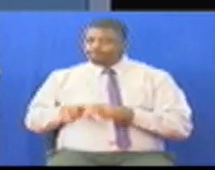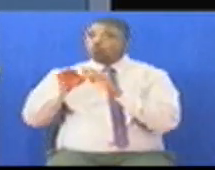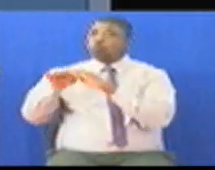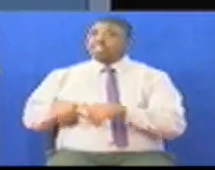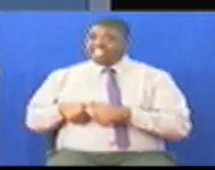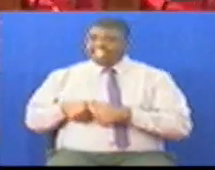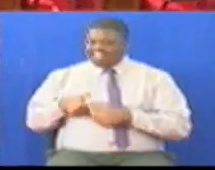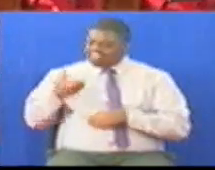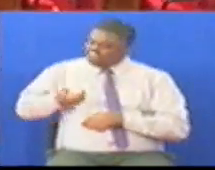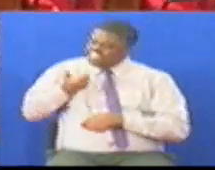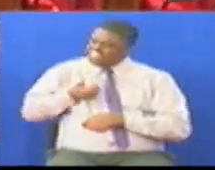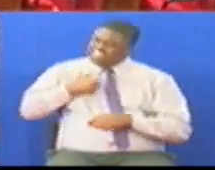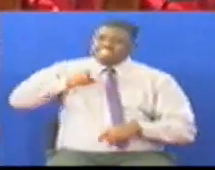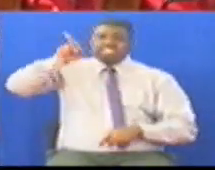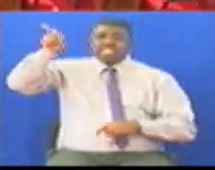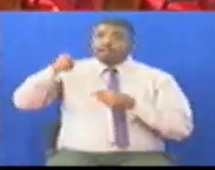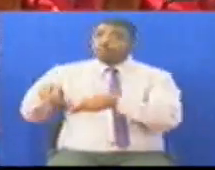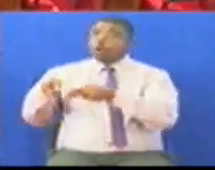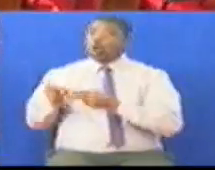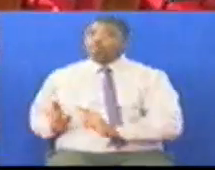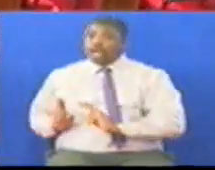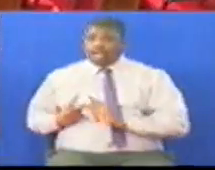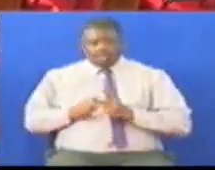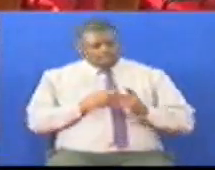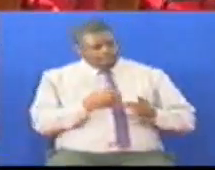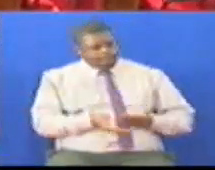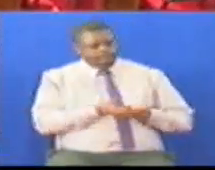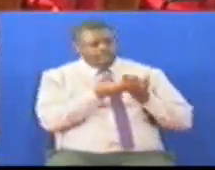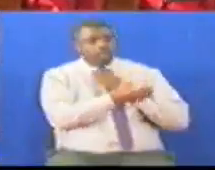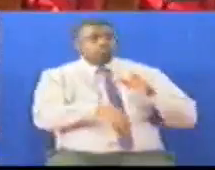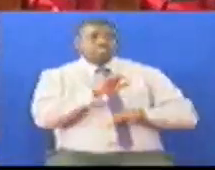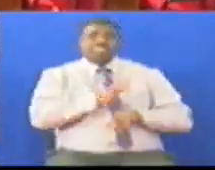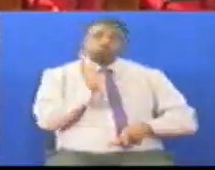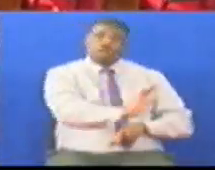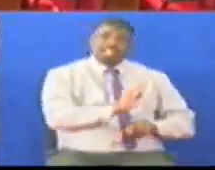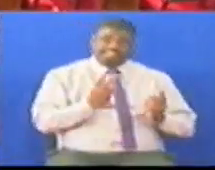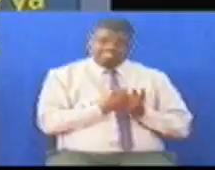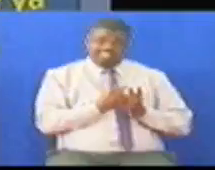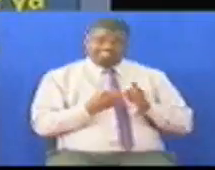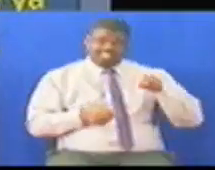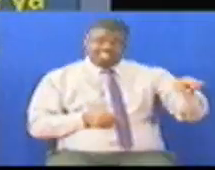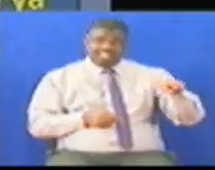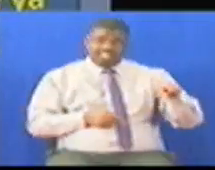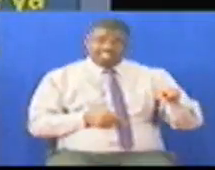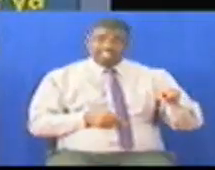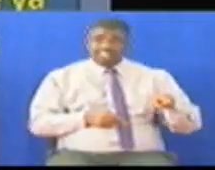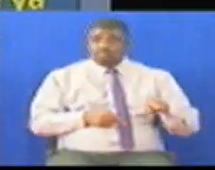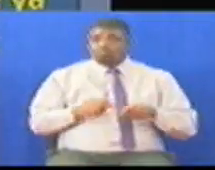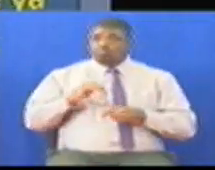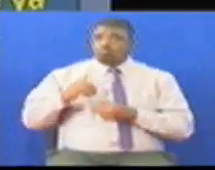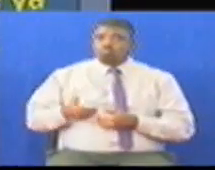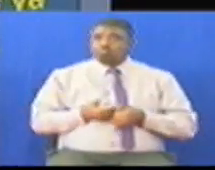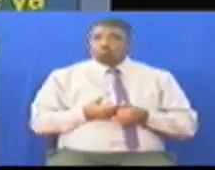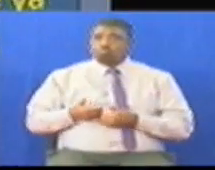vijijini, na makamu mwenyekiti wake Mheshimiwa Mwande Ismail Mchemba, mbunge viti maalum